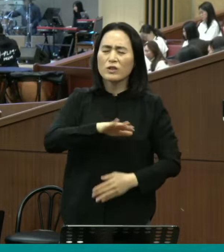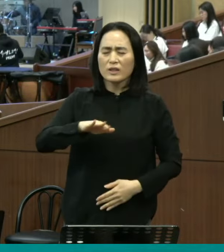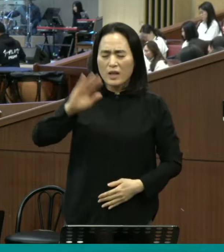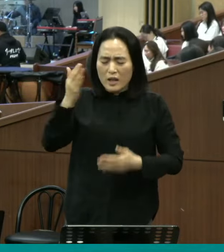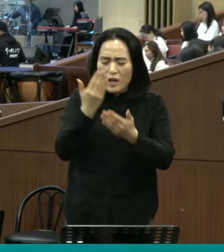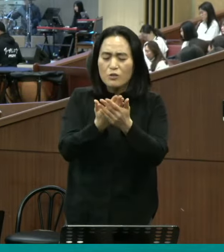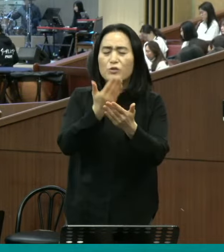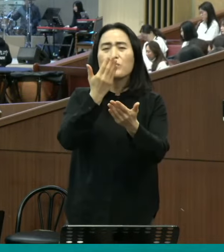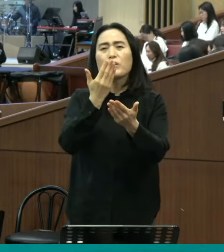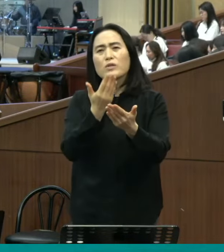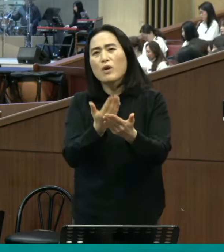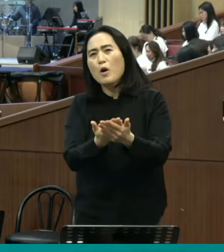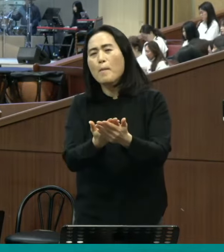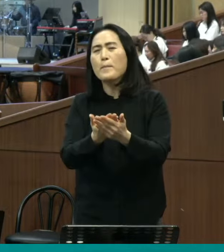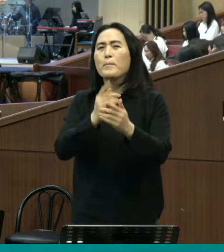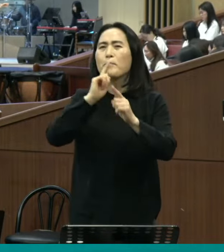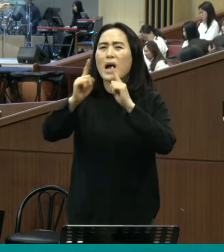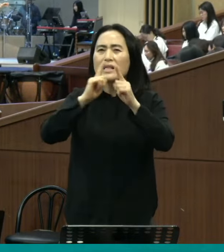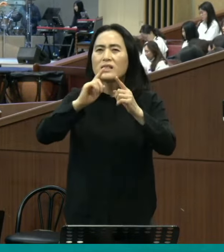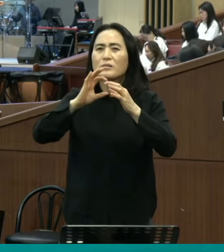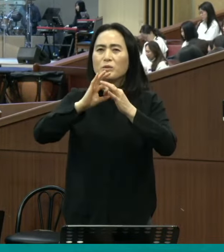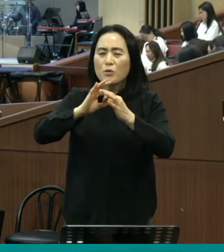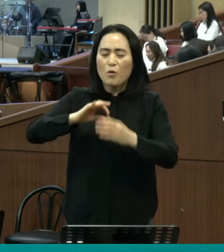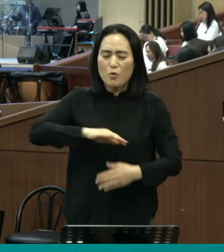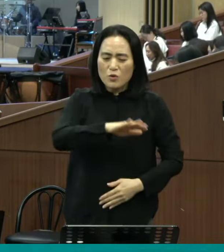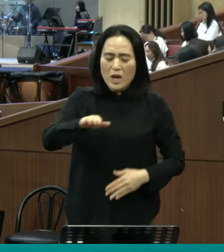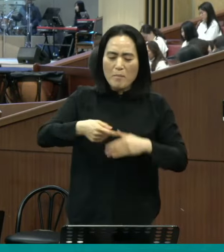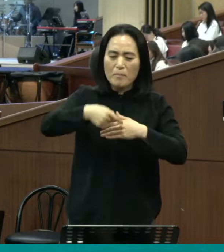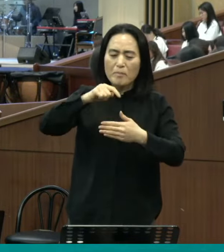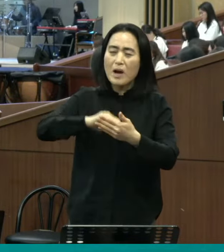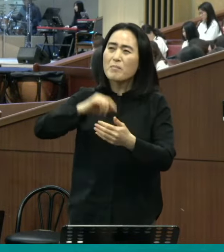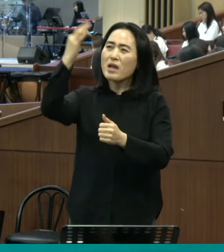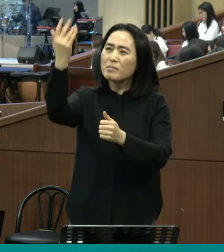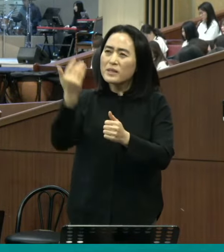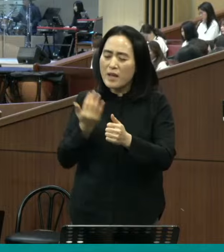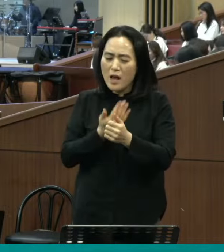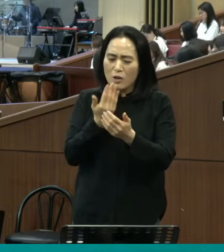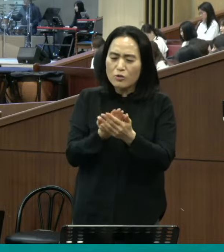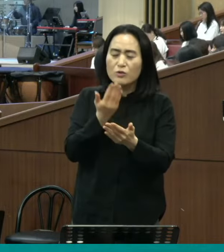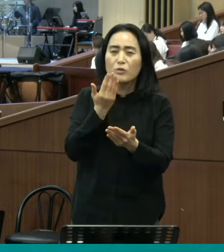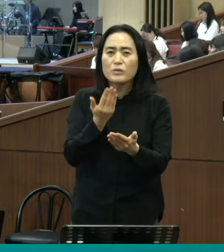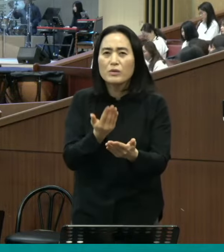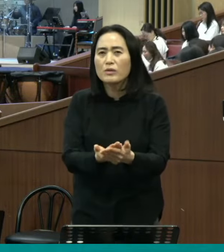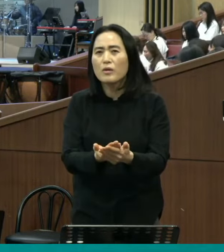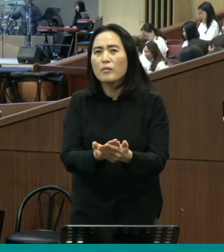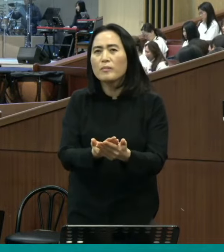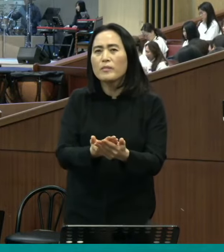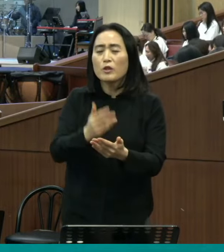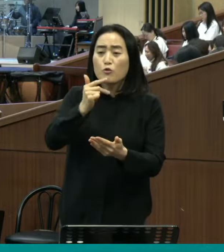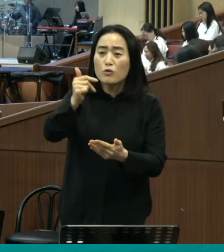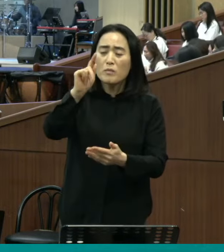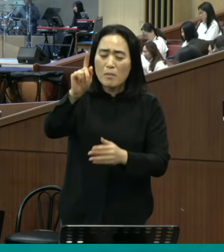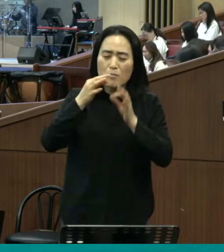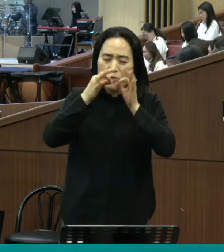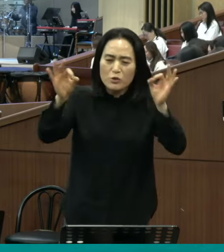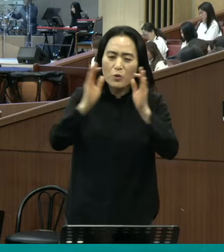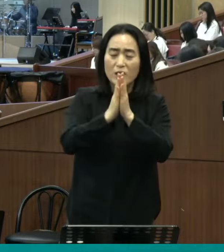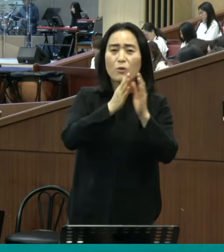주시옵소서. 말씀으로 우리 방 가운데 임재하여 주시옵소서. 우리 주여 한번 찾고